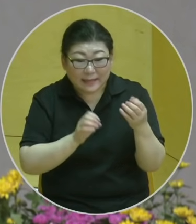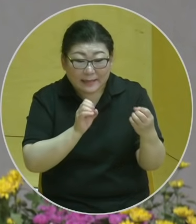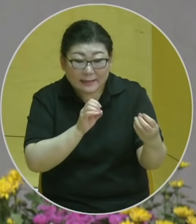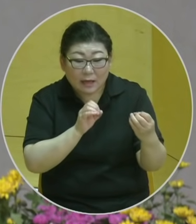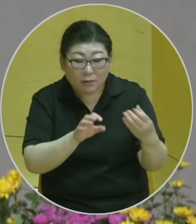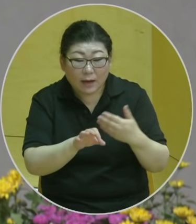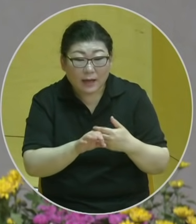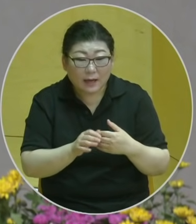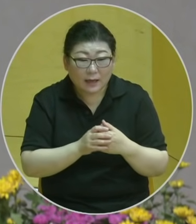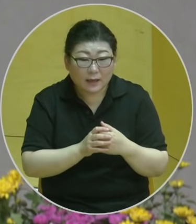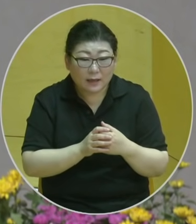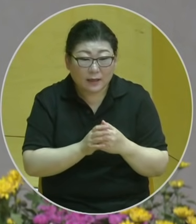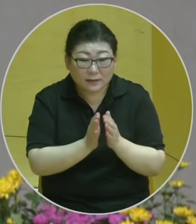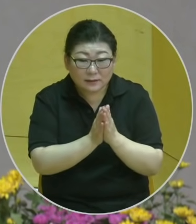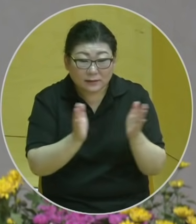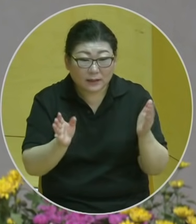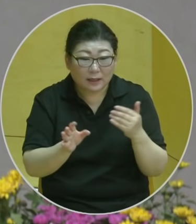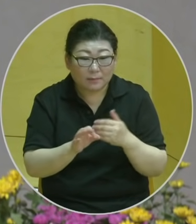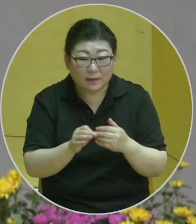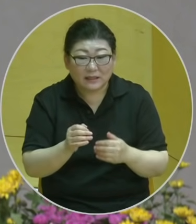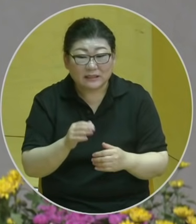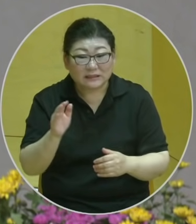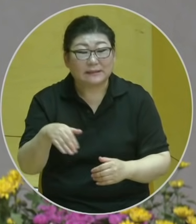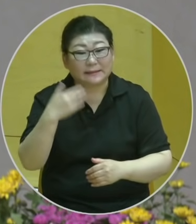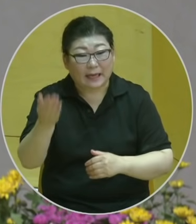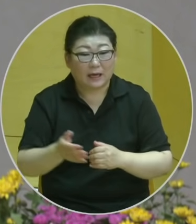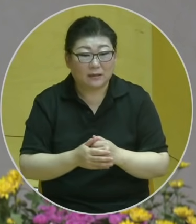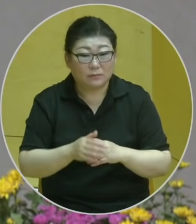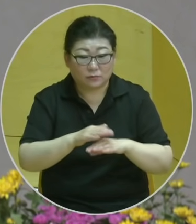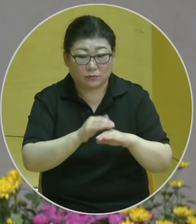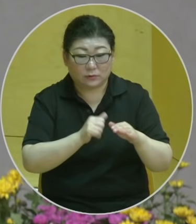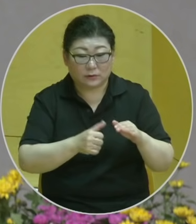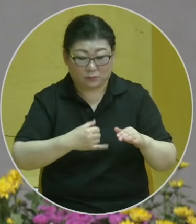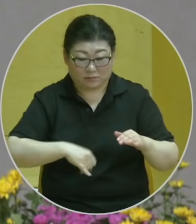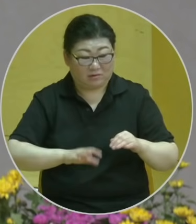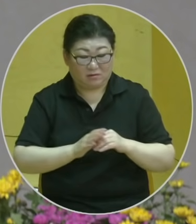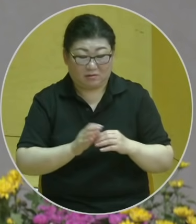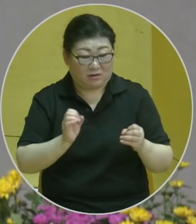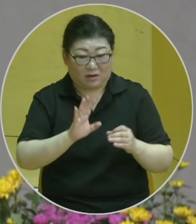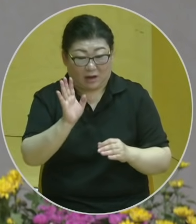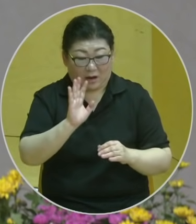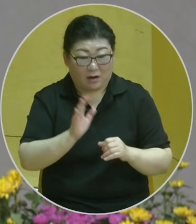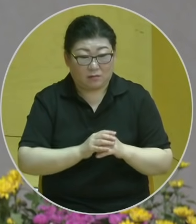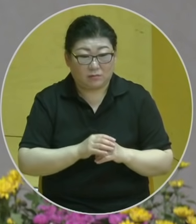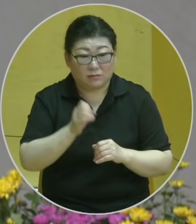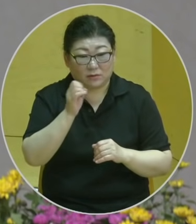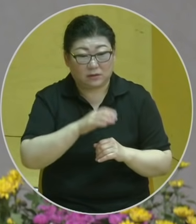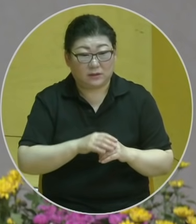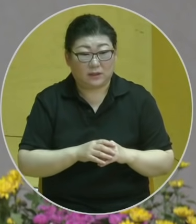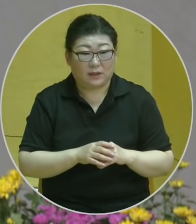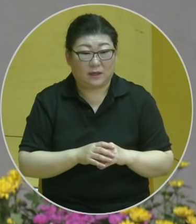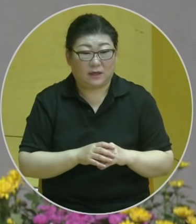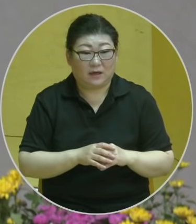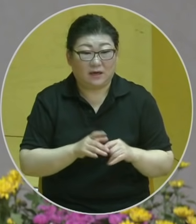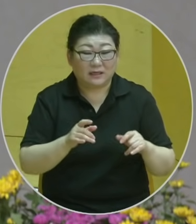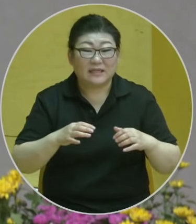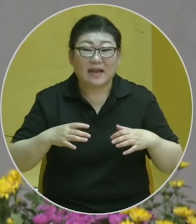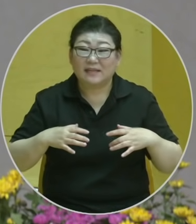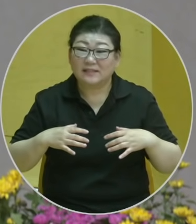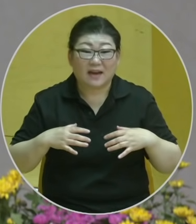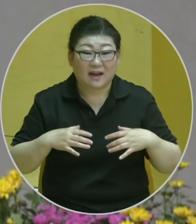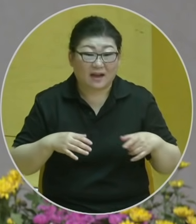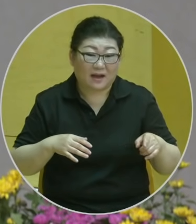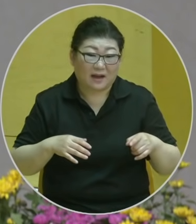다음부터 손자 손녀 자랑이 나옵니다. 그러니까 그 다음에 어떻게 됩니까? 사람들이 손자 손녀 자랑하려면 돈을 내놓고